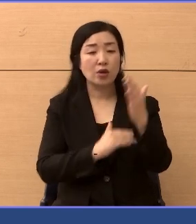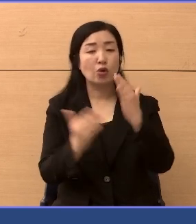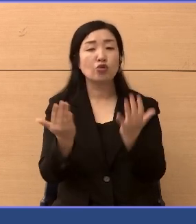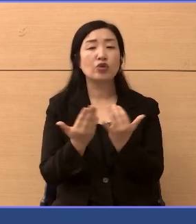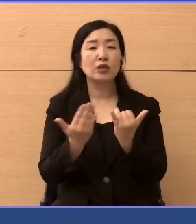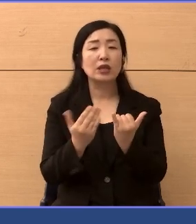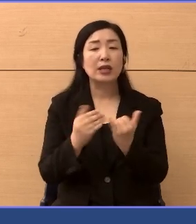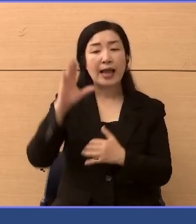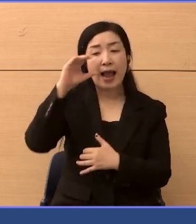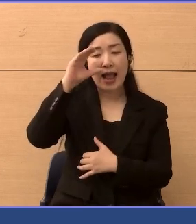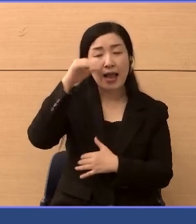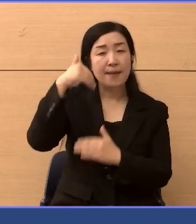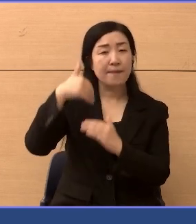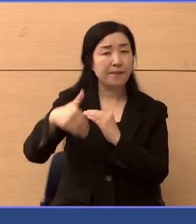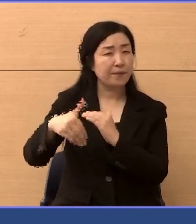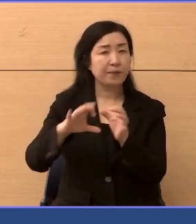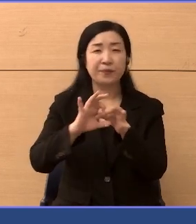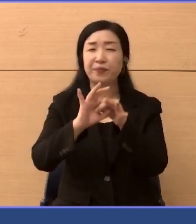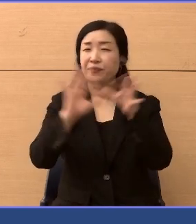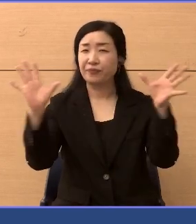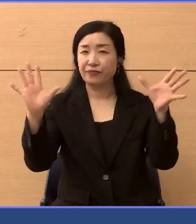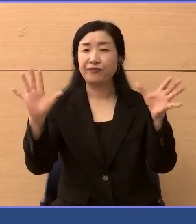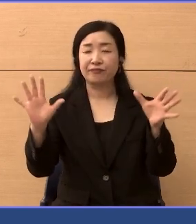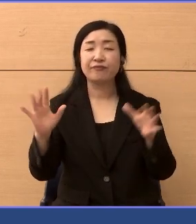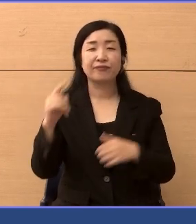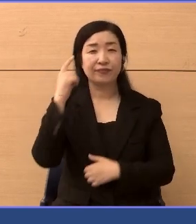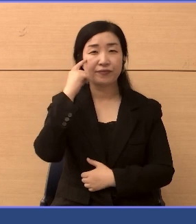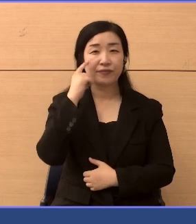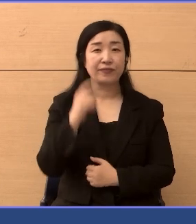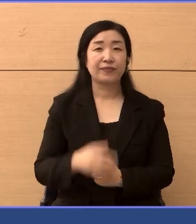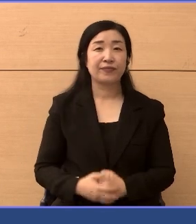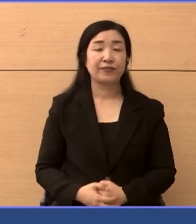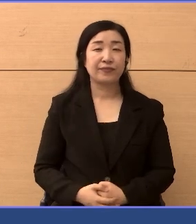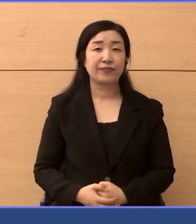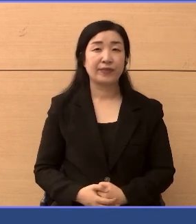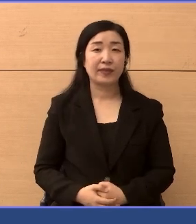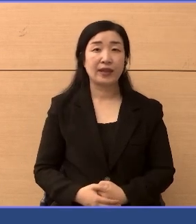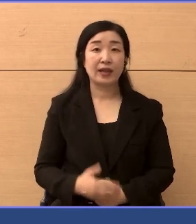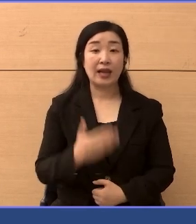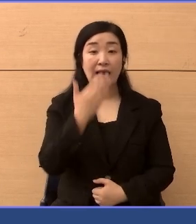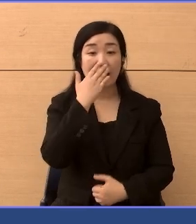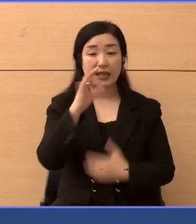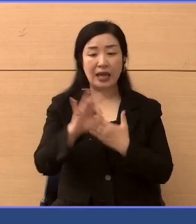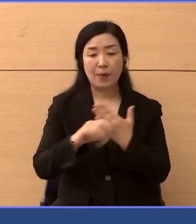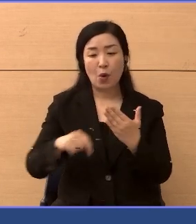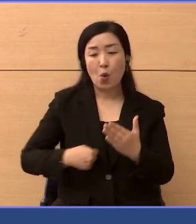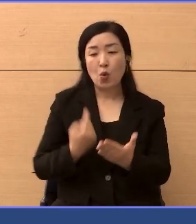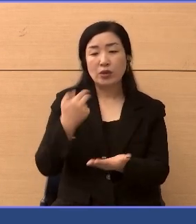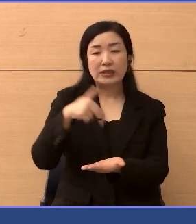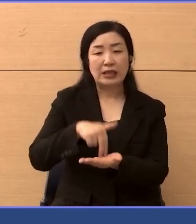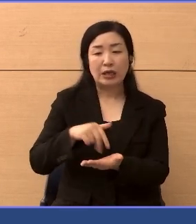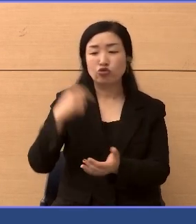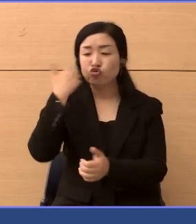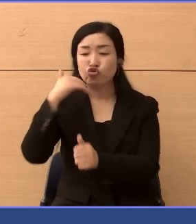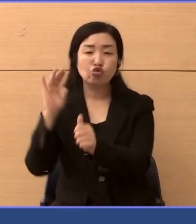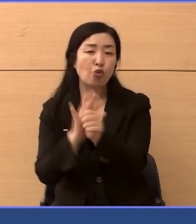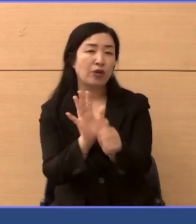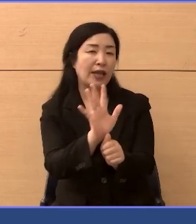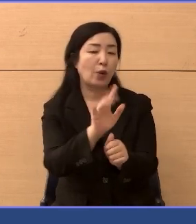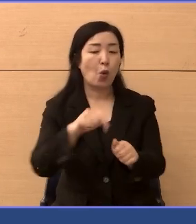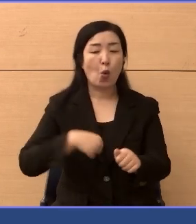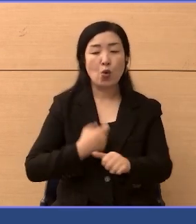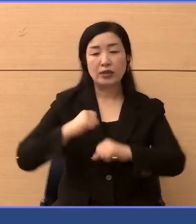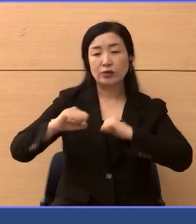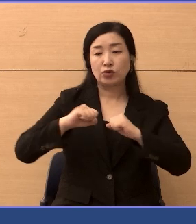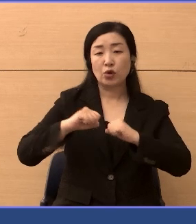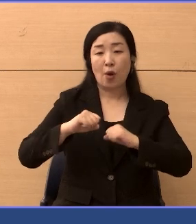정규직이든 the 파트타임 individual is able 일이든 to travel as 상관없이요. independently as possible, 그리고 whether 또 that's 가능한 한 using 혼자 public 움직일 수 있도록 transport 해야 or 합니다. their